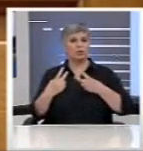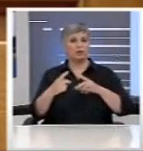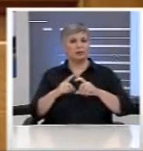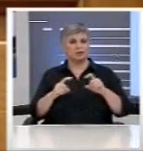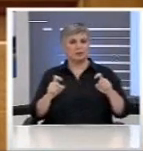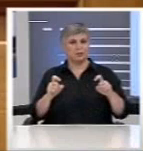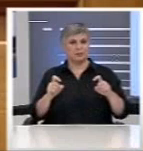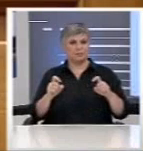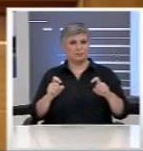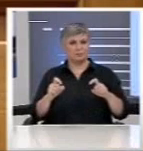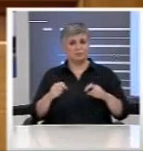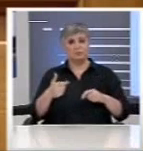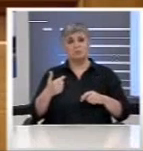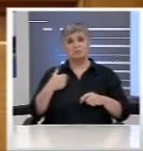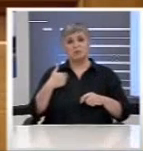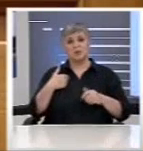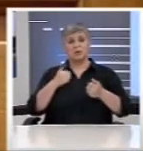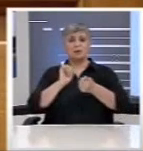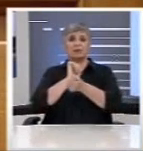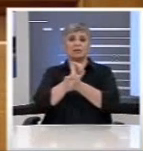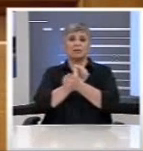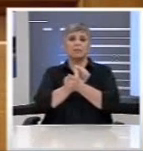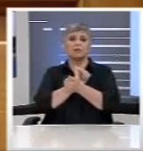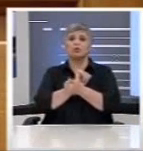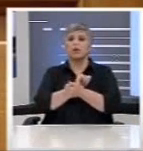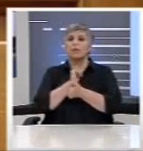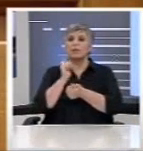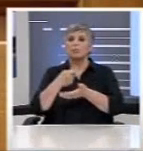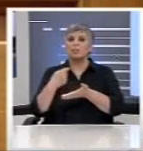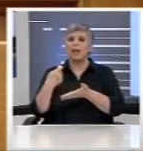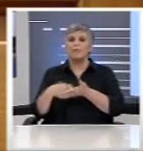ότι είχαμε υποσχεθεί πως θα φέρουμε περισσότερα από τη φοροδιαφυγή